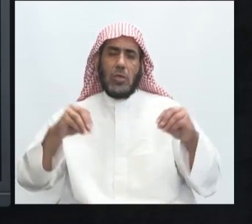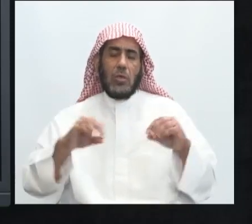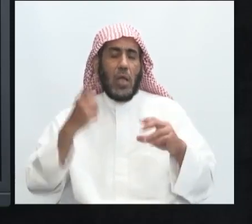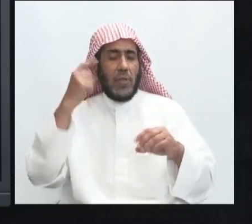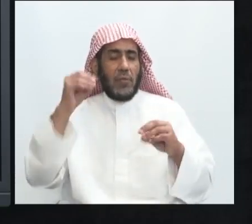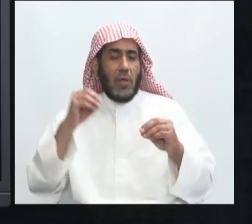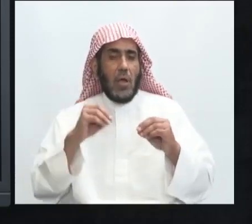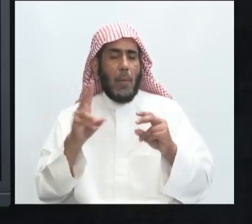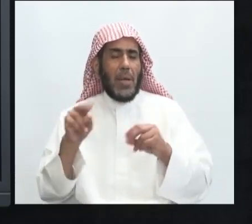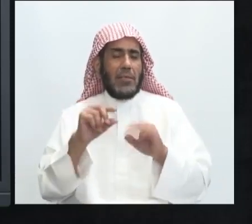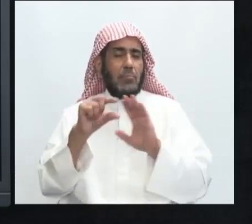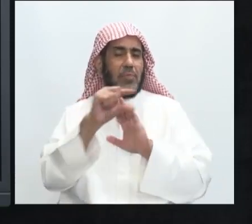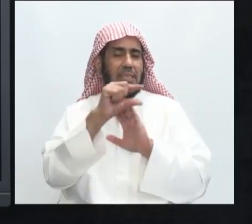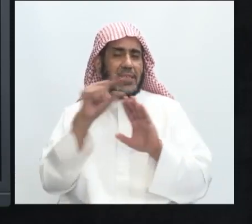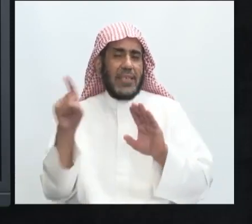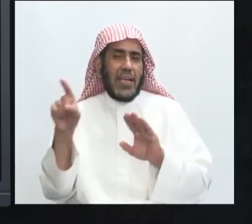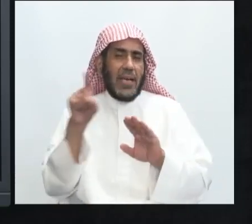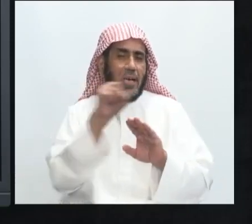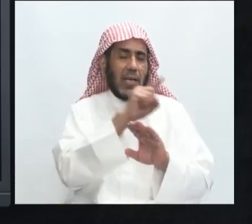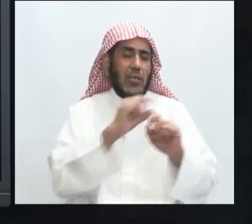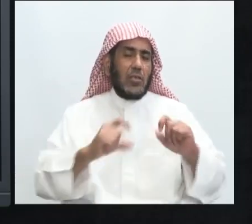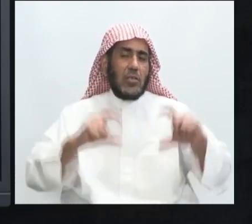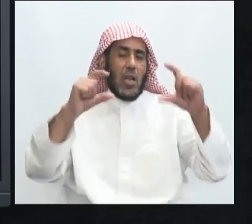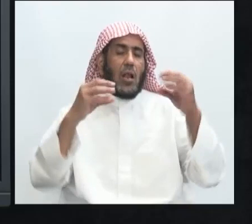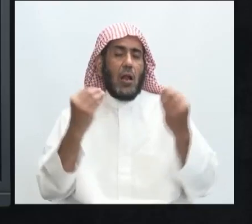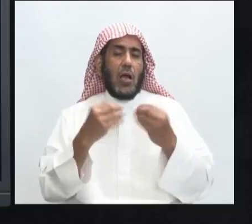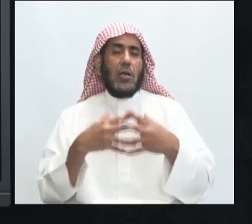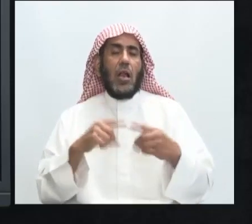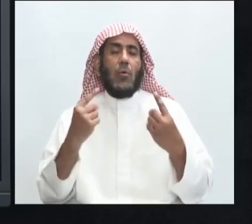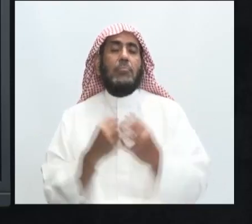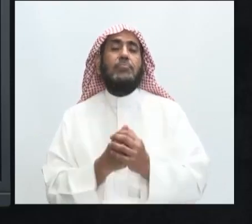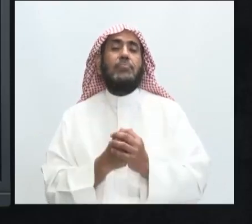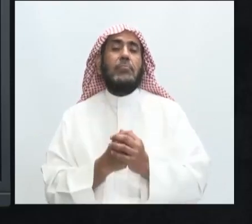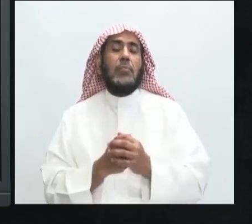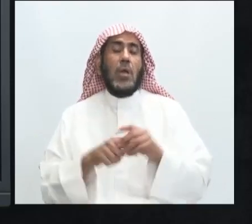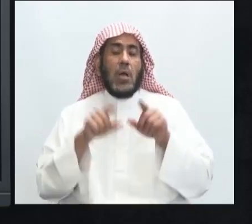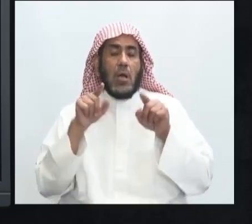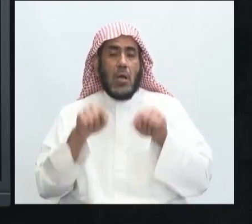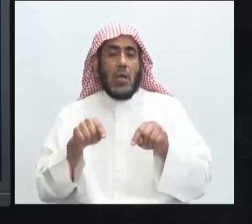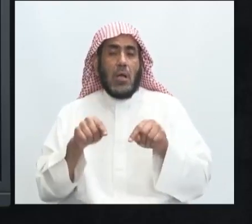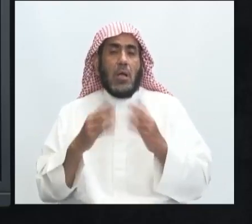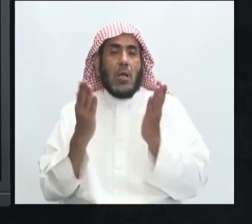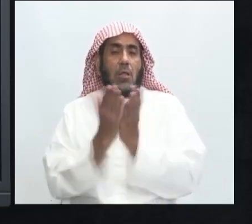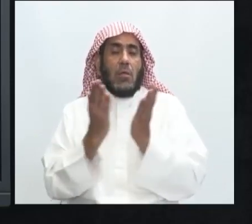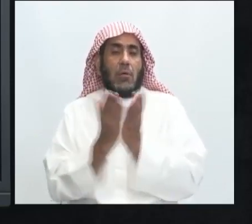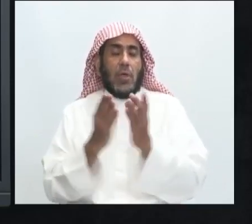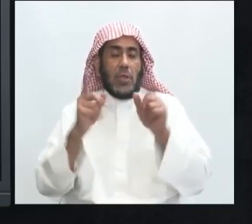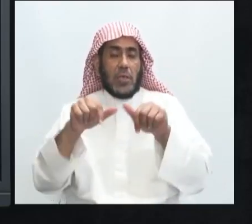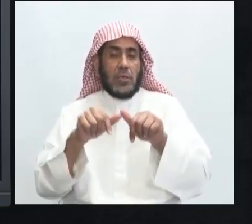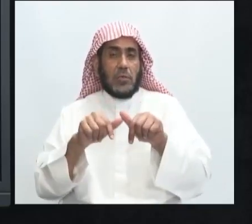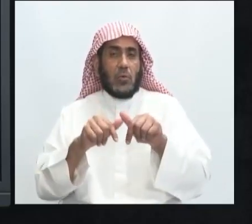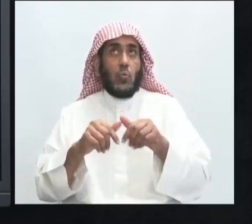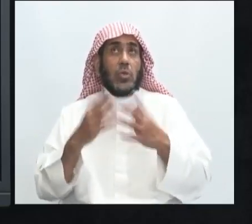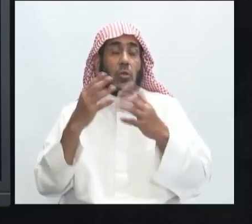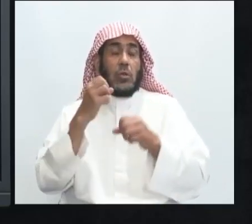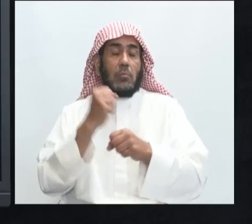تعرف هذه الاغراض بحسب السياق او بحسب ما يدل عليه القرائن الاحوال هذا ما اردنا ان نولده في هذا الدرس